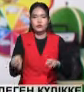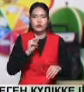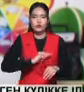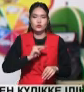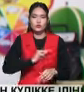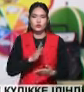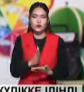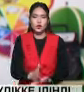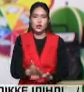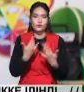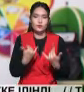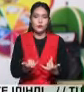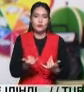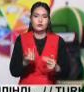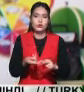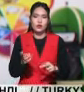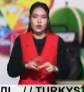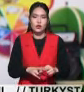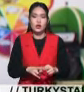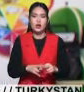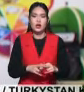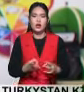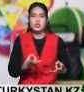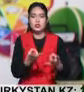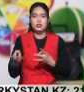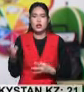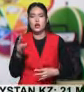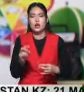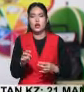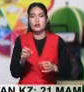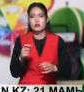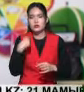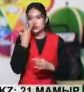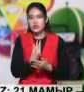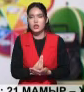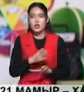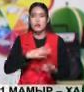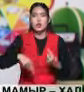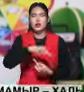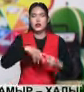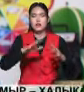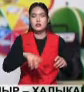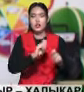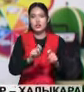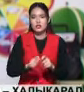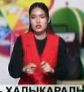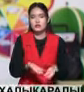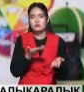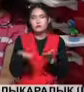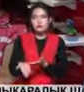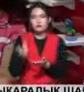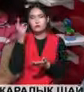Оның біразы мемлекеттік бюджеттің есебінен, біразы жеке кәсіпкерлердің есебінен де салынатын